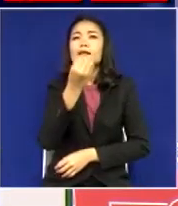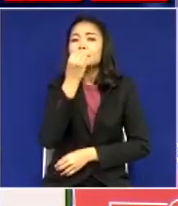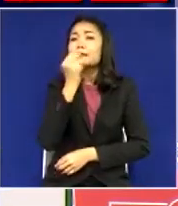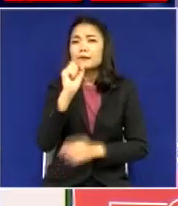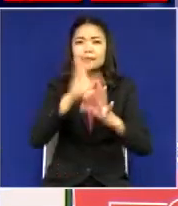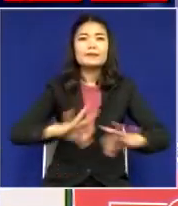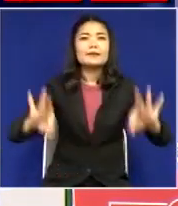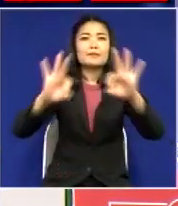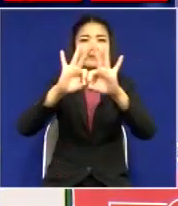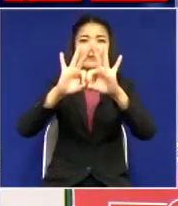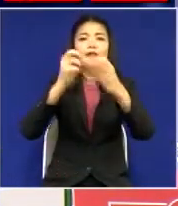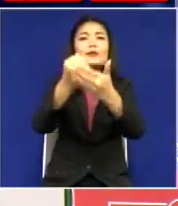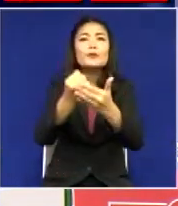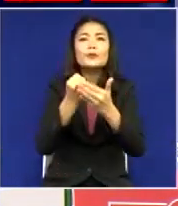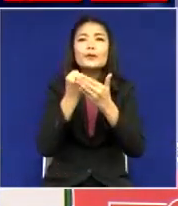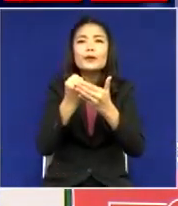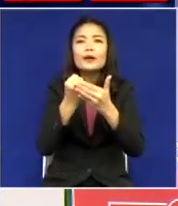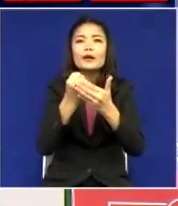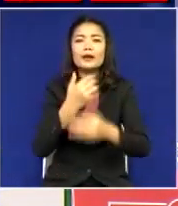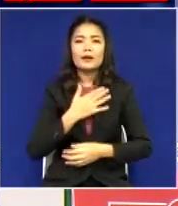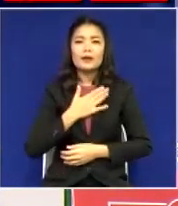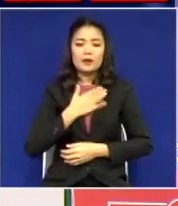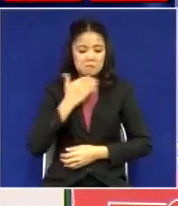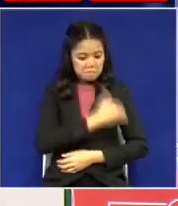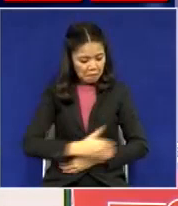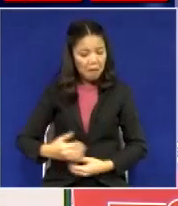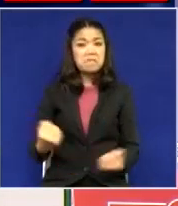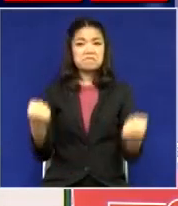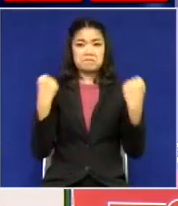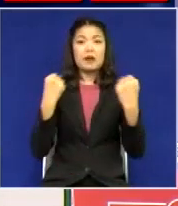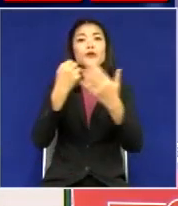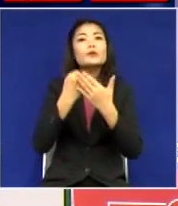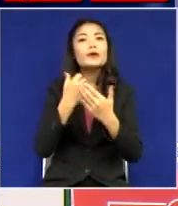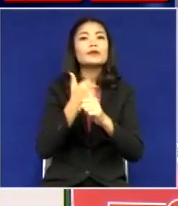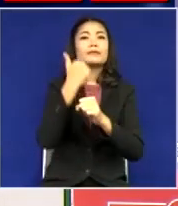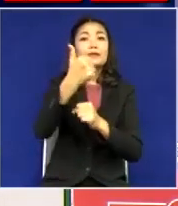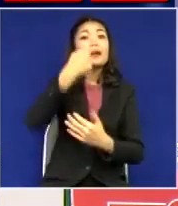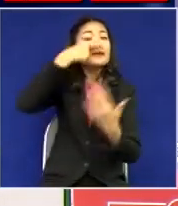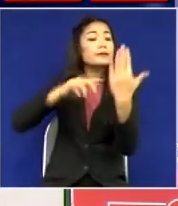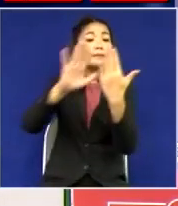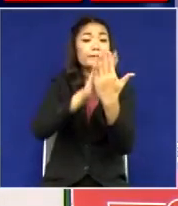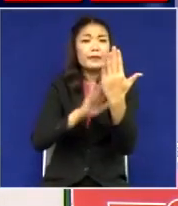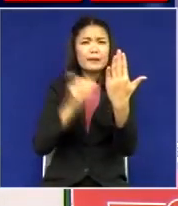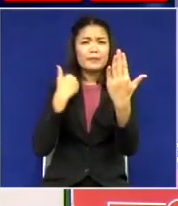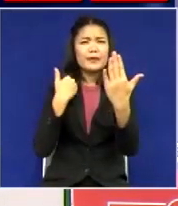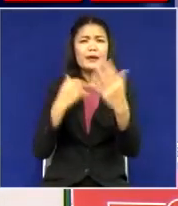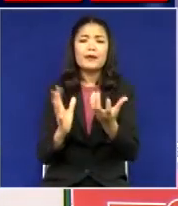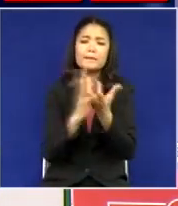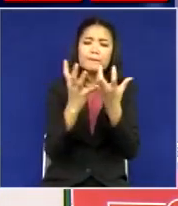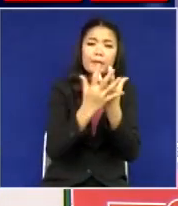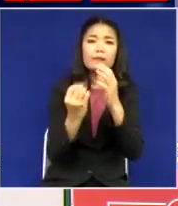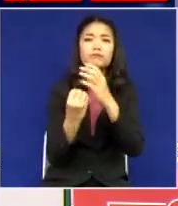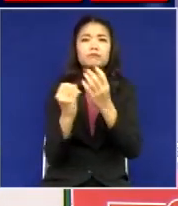ำคัญครับที่จะช่วยให้เราสามารถมีร่างกายที่แข็งแรงและประเทศเราเองก็มีพืชผักผลไม้สมุน